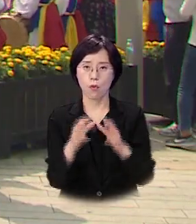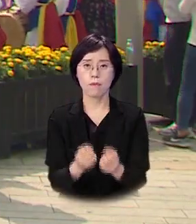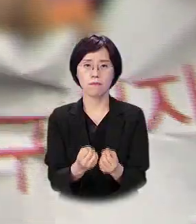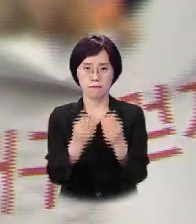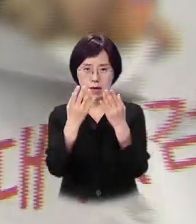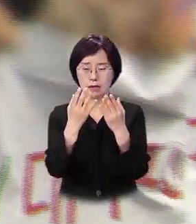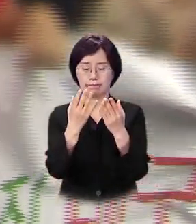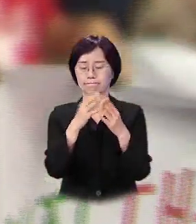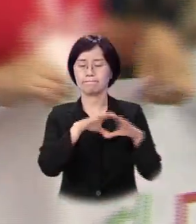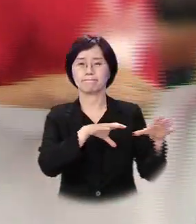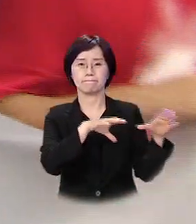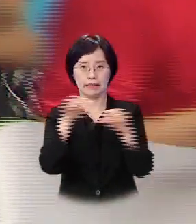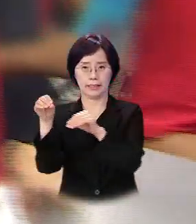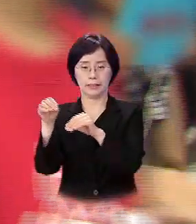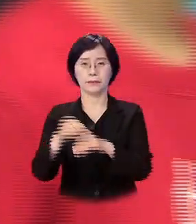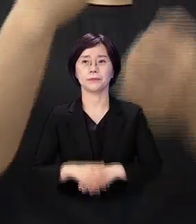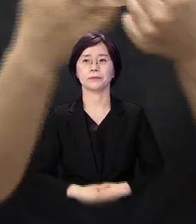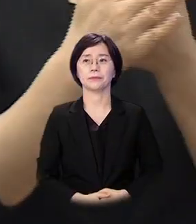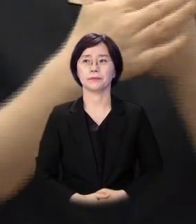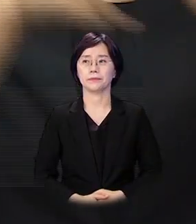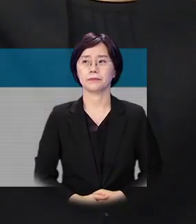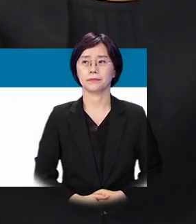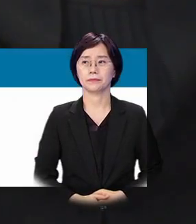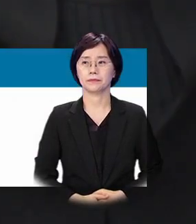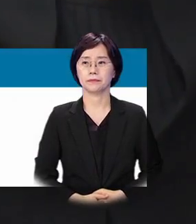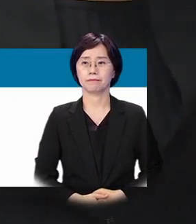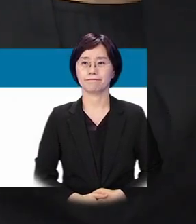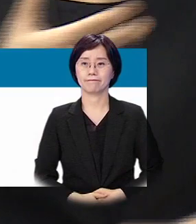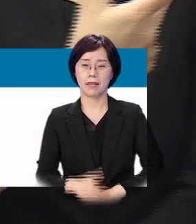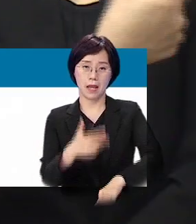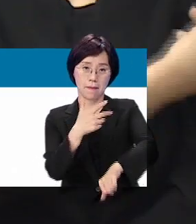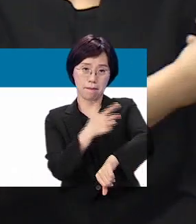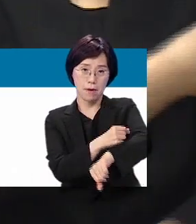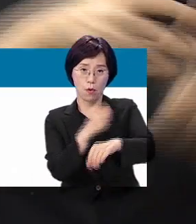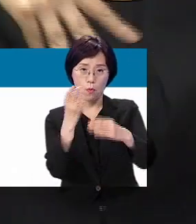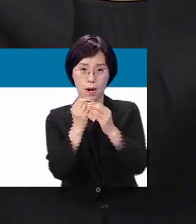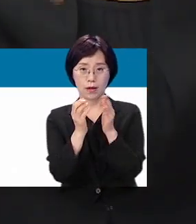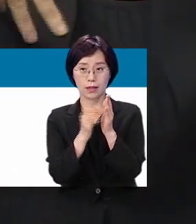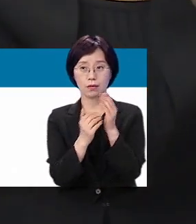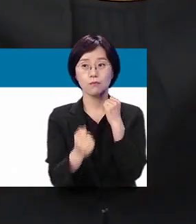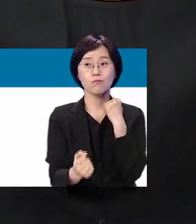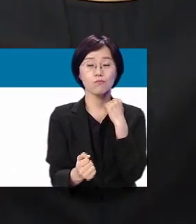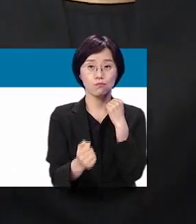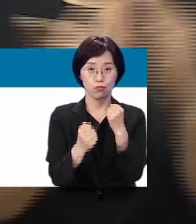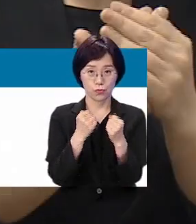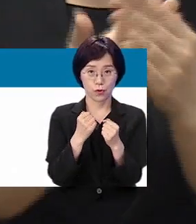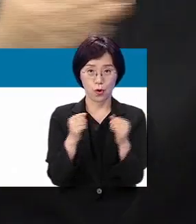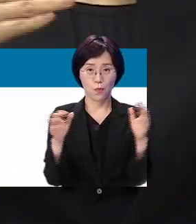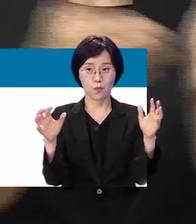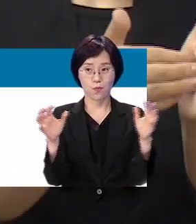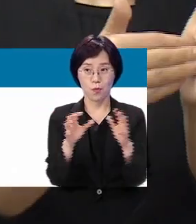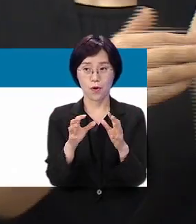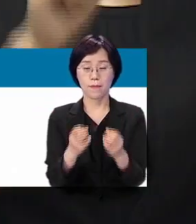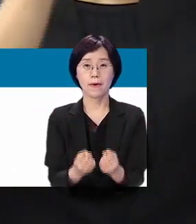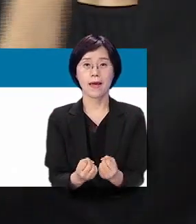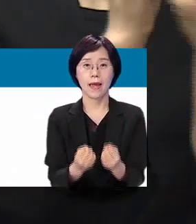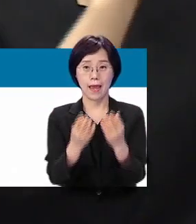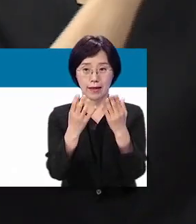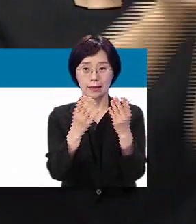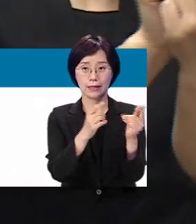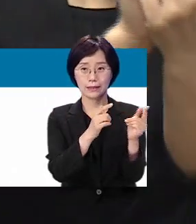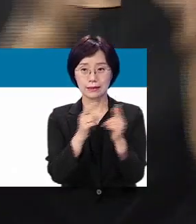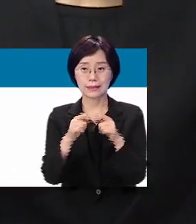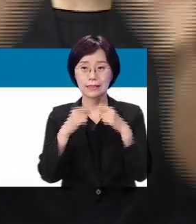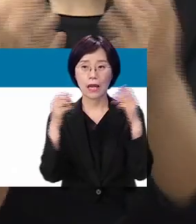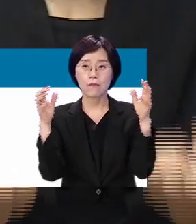행사는 원칙적으로 금지됩니다. 백신 접종 완료자라 하더라도 모임, 행사,